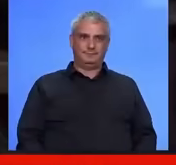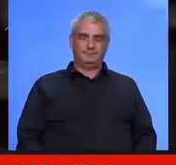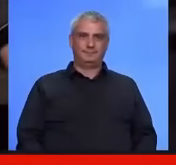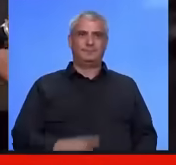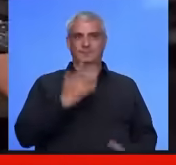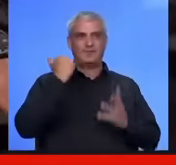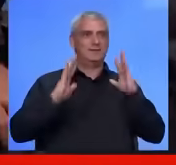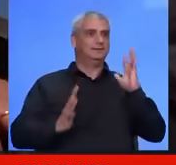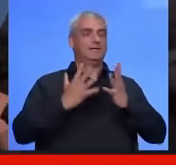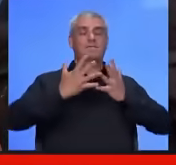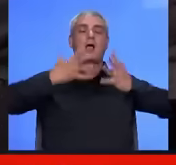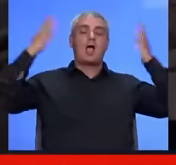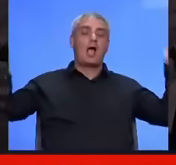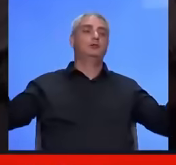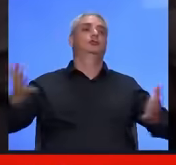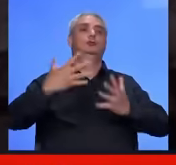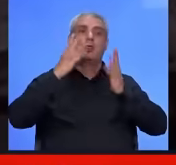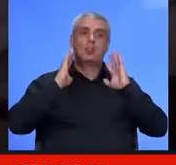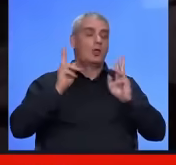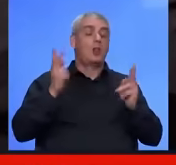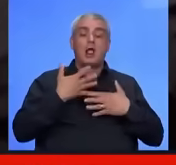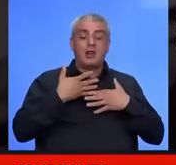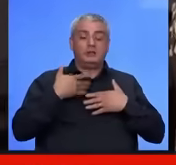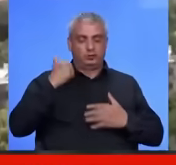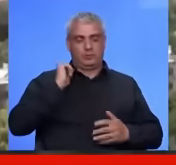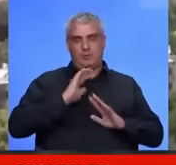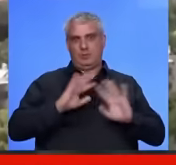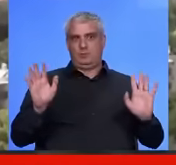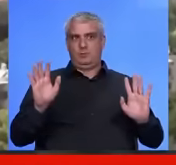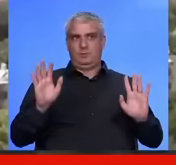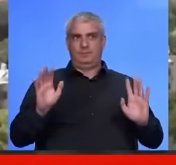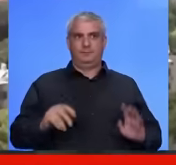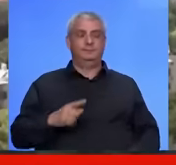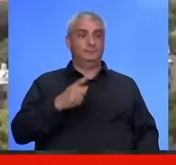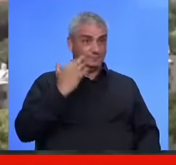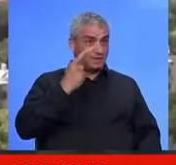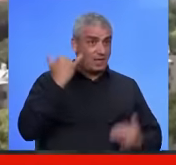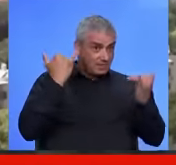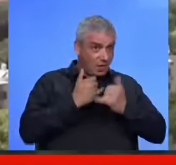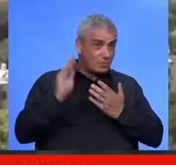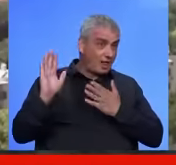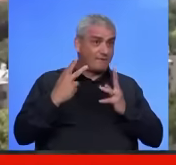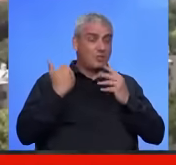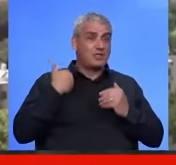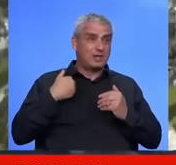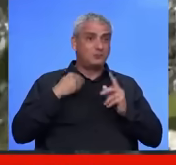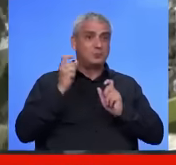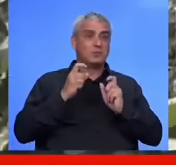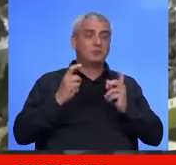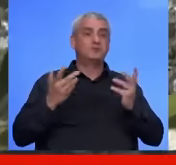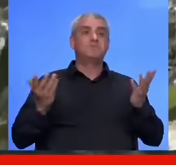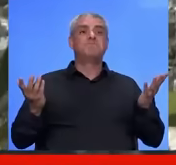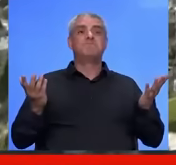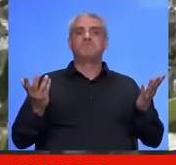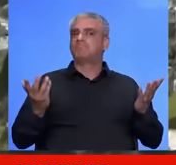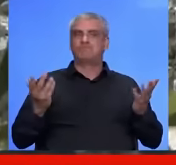פה שריפה עם עשן נוראי, לא יכולנו לנשום אתמול. האם זו הייתה טעות לפנות את קריית שמונה מתושביה?